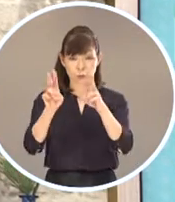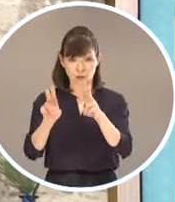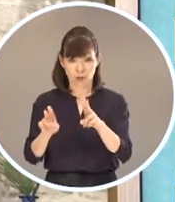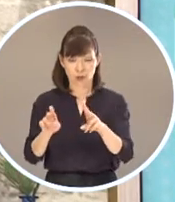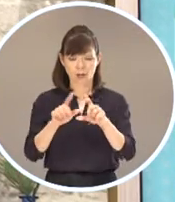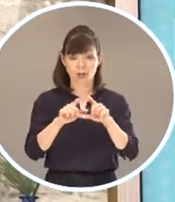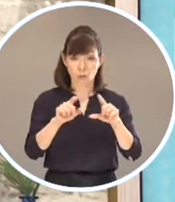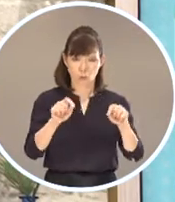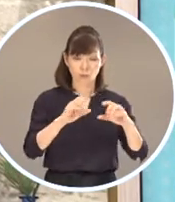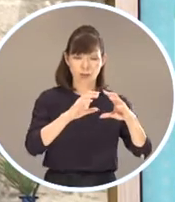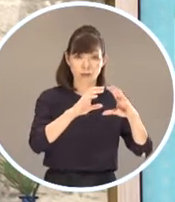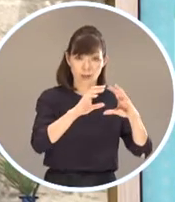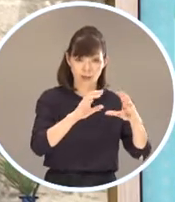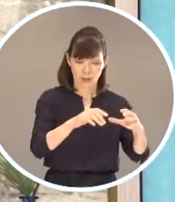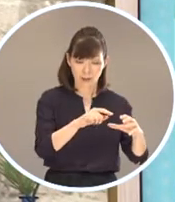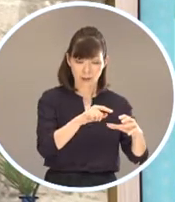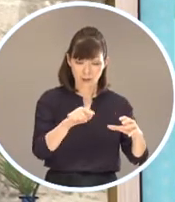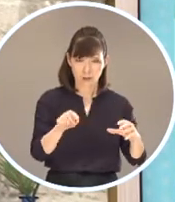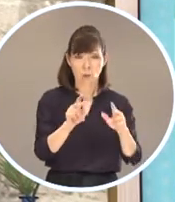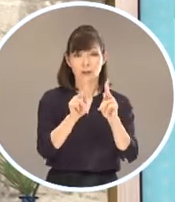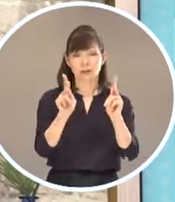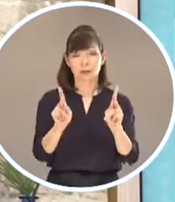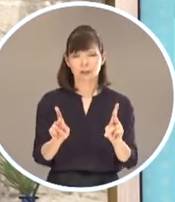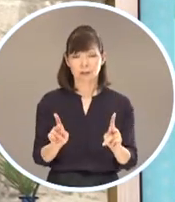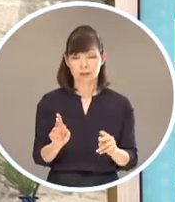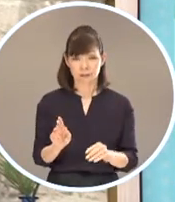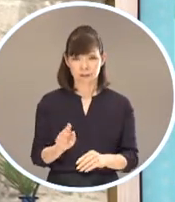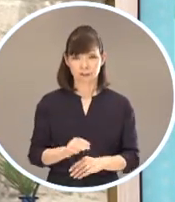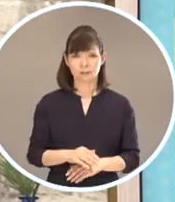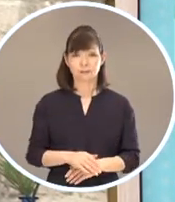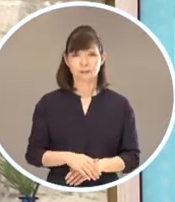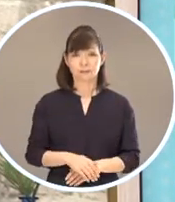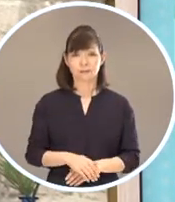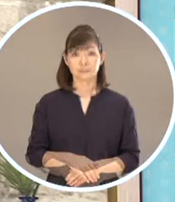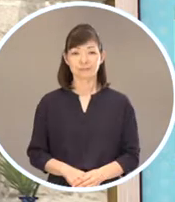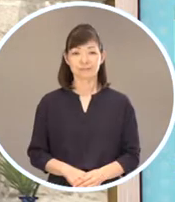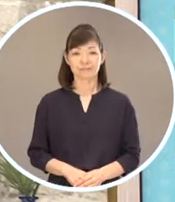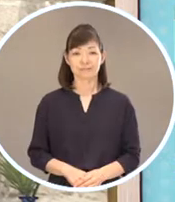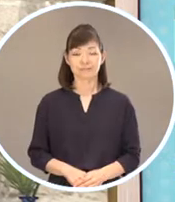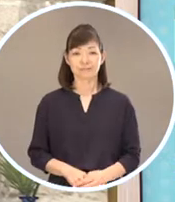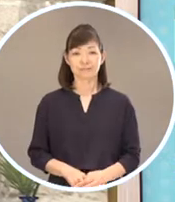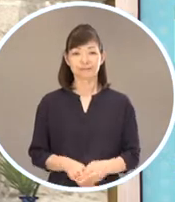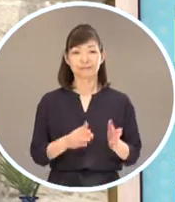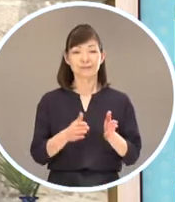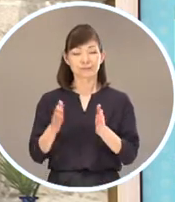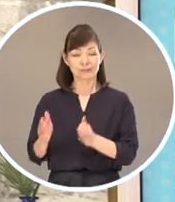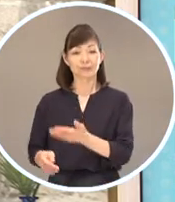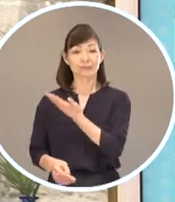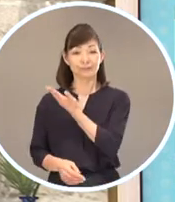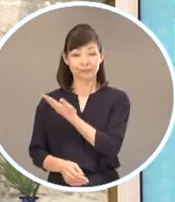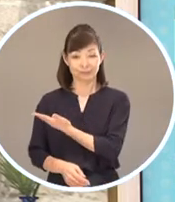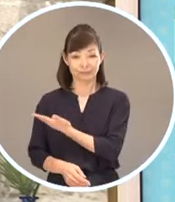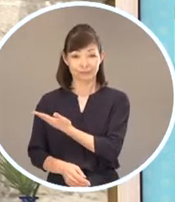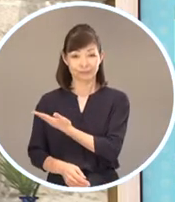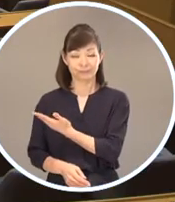日本、そして世界的な課題でもあります。さあ続いてはこちらのコーナーです